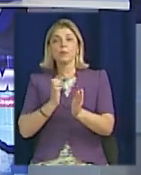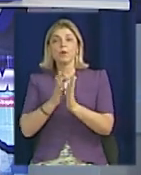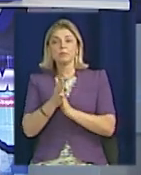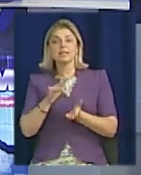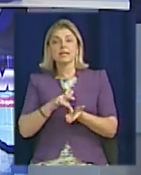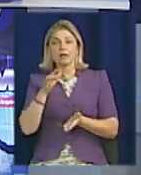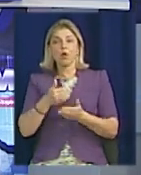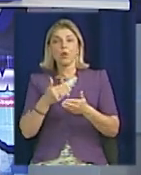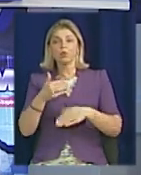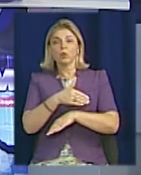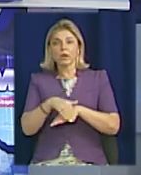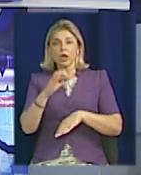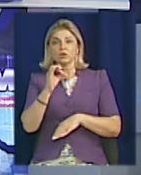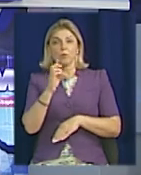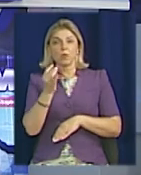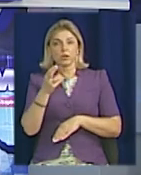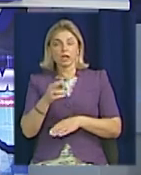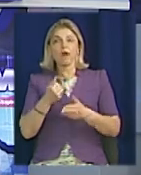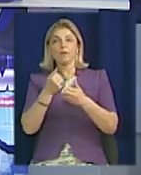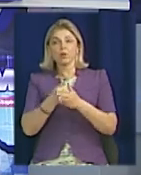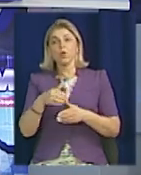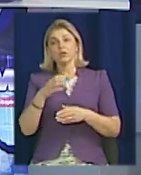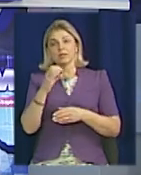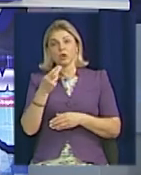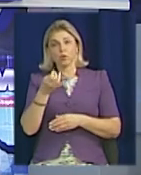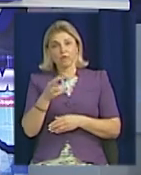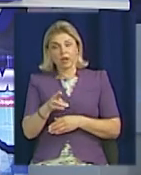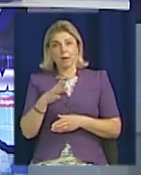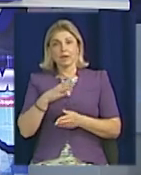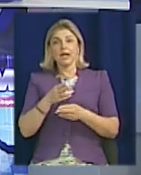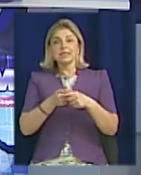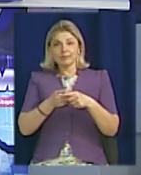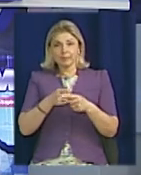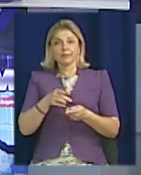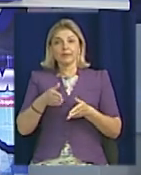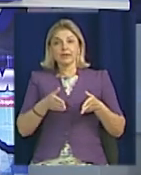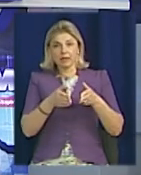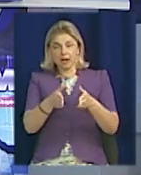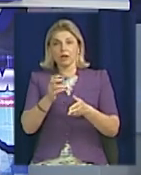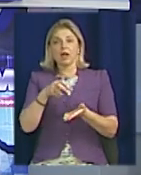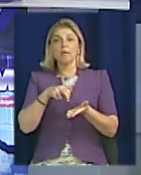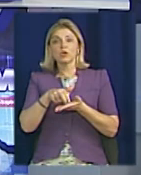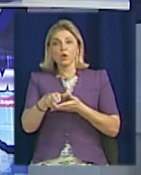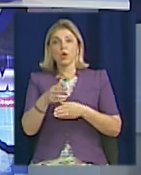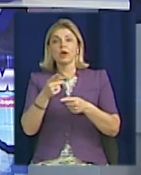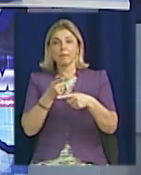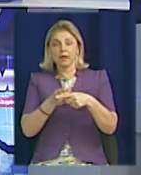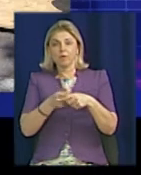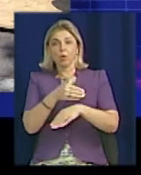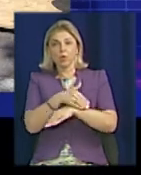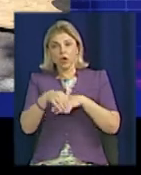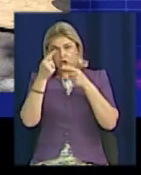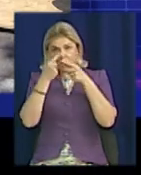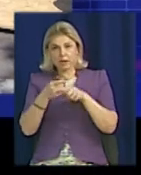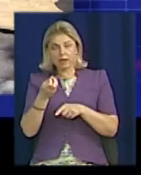вулиці Соборної в бік Садової. ДТП сталося в середньому ряду на пішохідному переході на перетині з вулицею